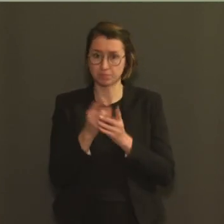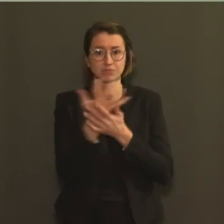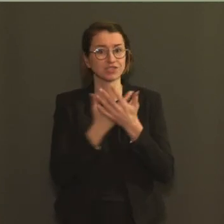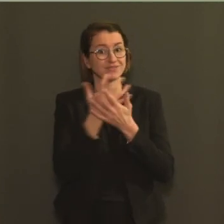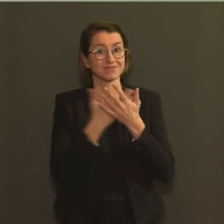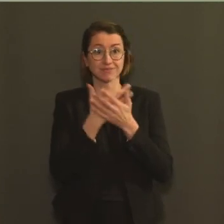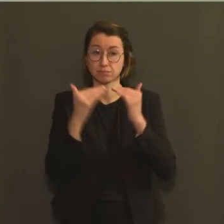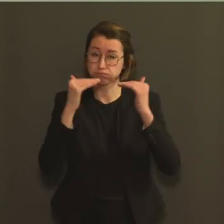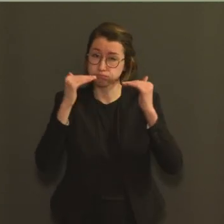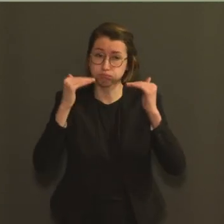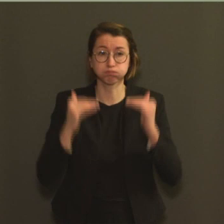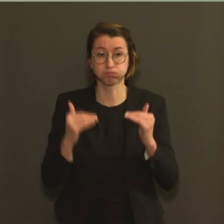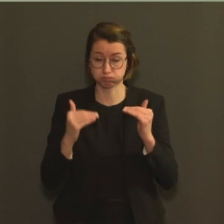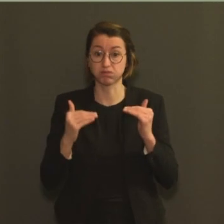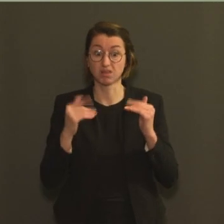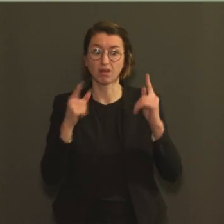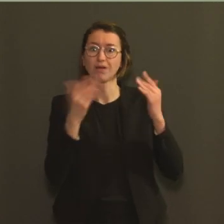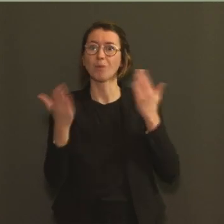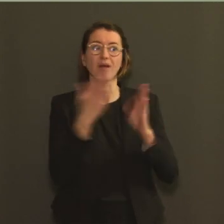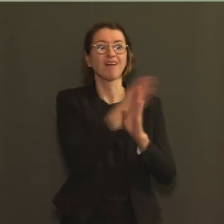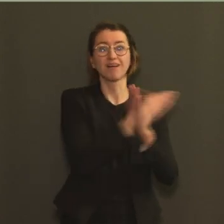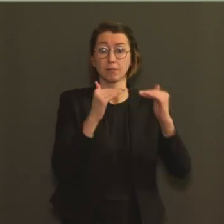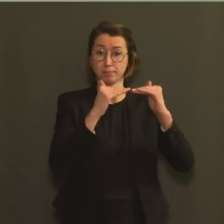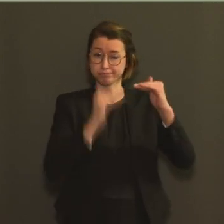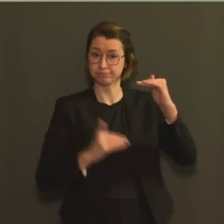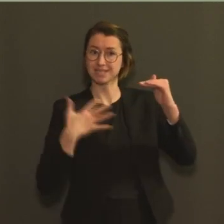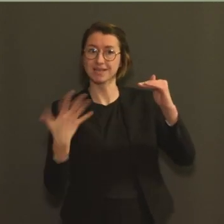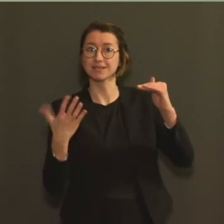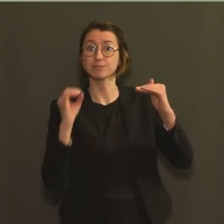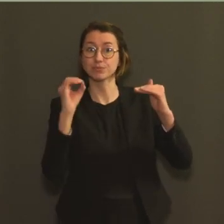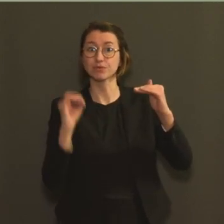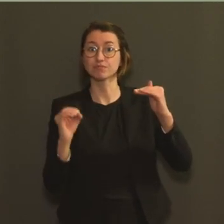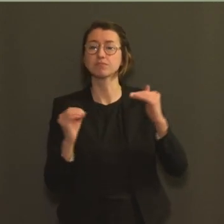toujours déplorer actuellement en moyenne 64 décès par jour.